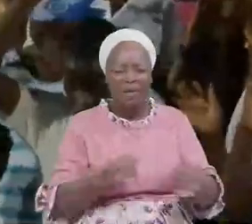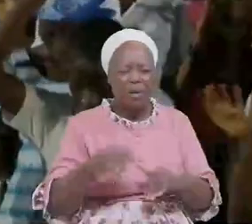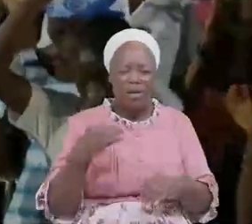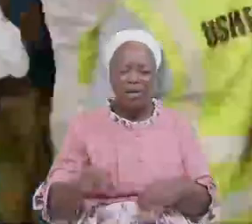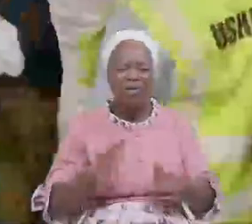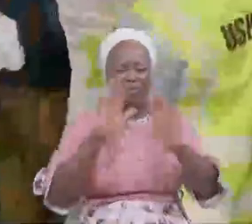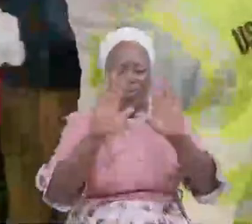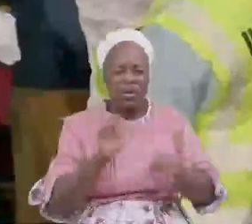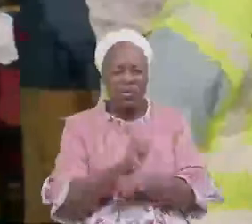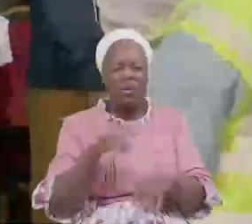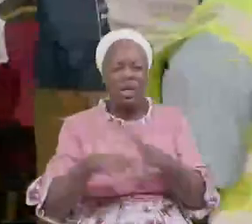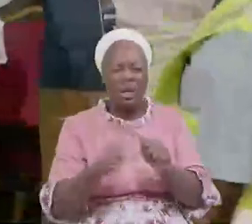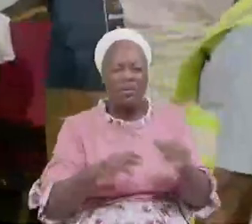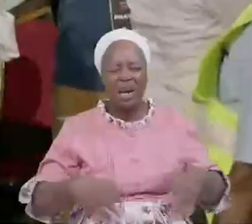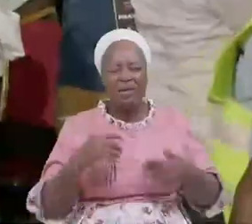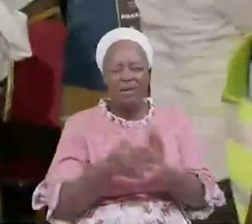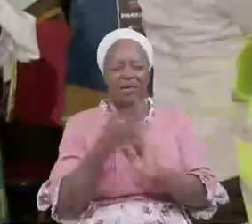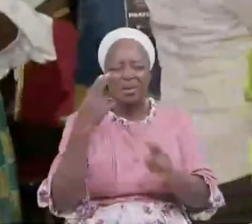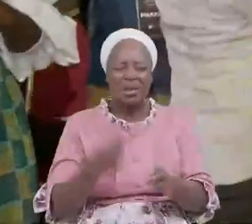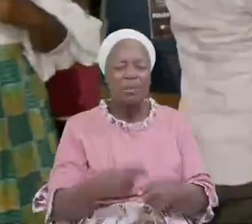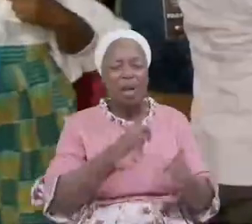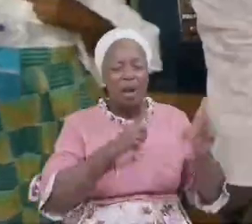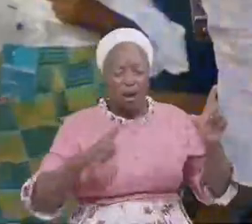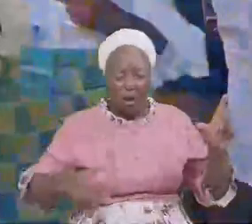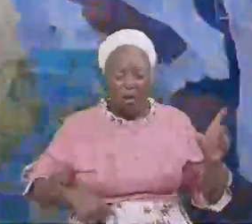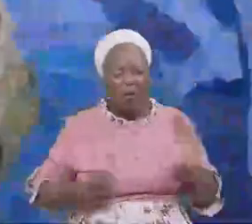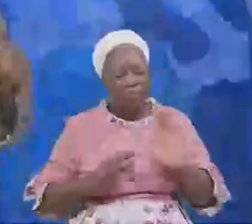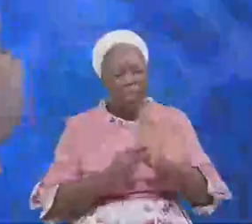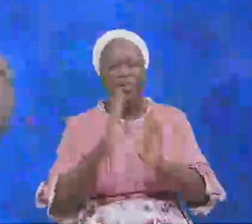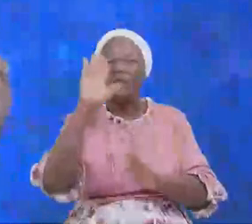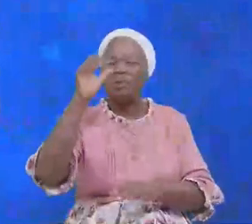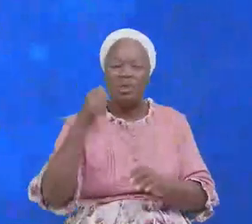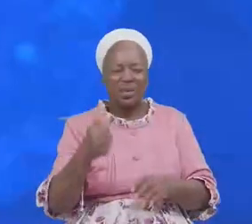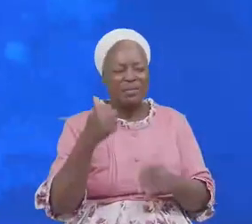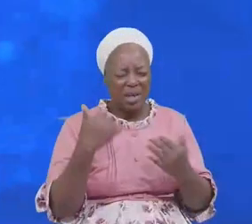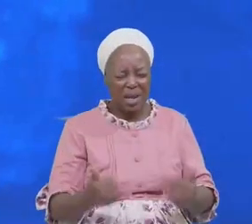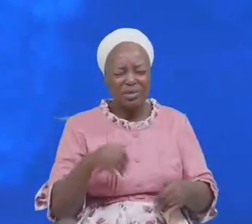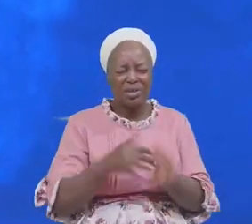l'accomplissement des miracles dans chaque vie maintenant au nom de Jésus. Seigneur, manifeste-toi maintenant.